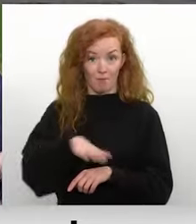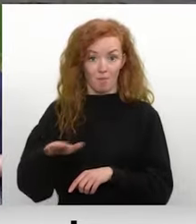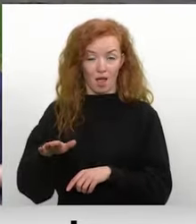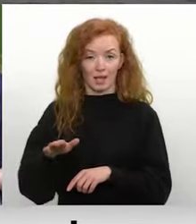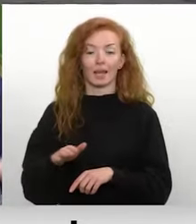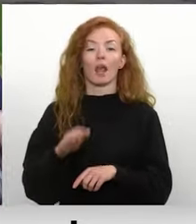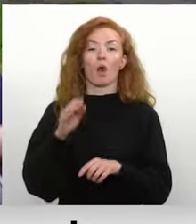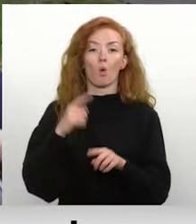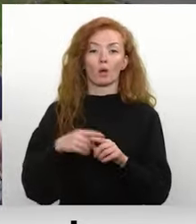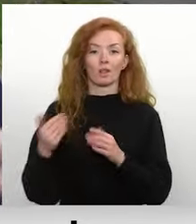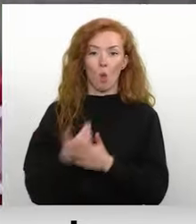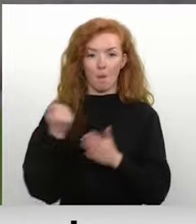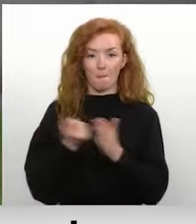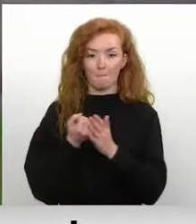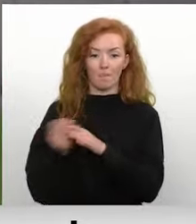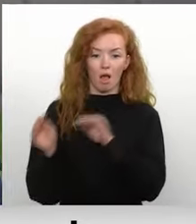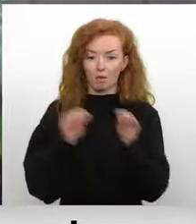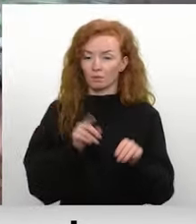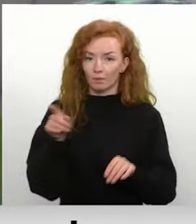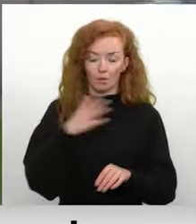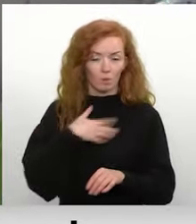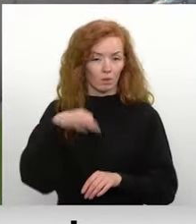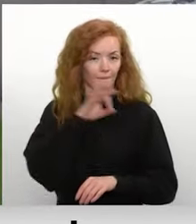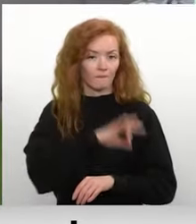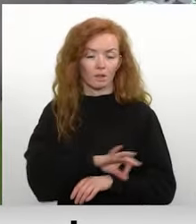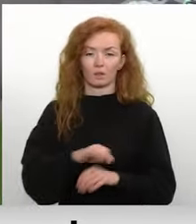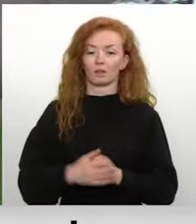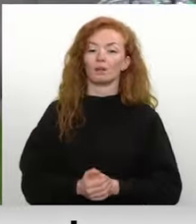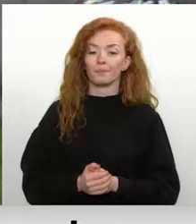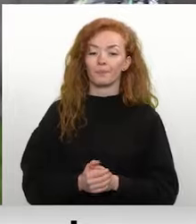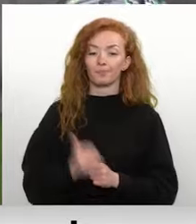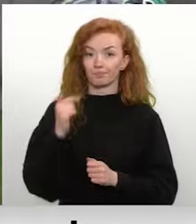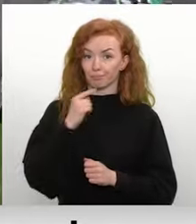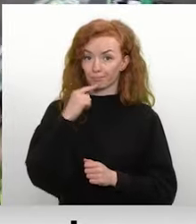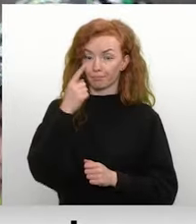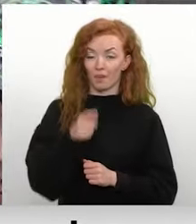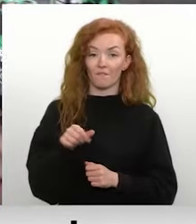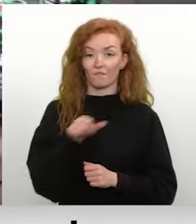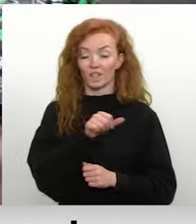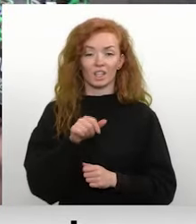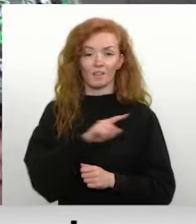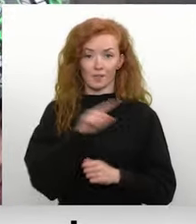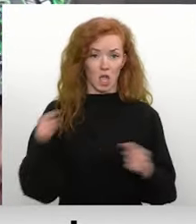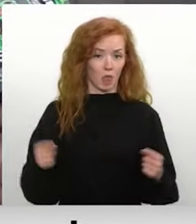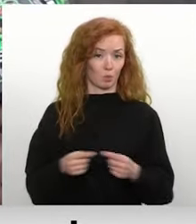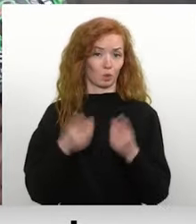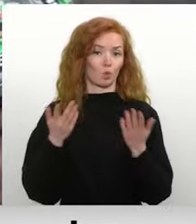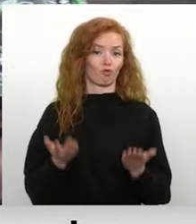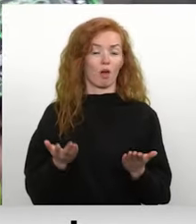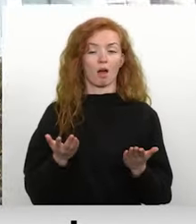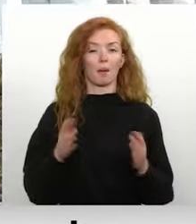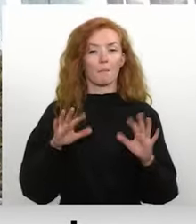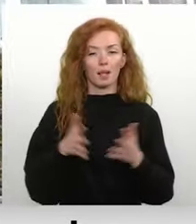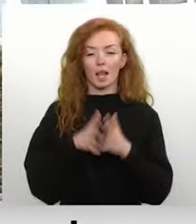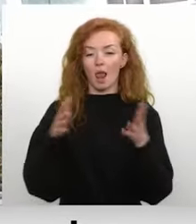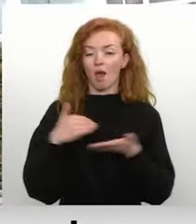taisnīguma ieviestie pabalsti viņai ir ļoti noderīgi. Jo viņi man šķiet visatbilstošākie. Tomēr vairums